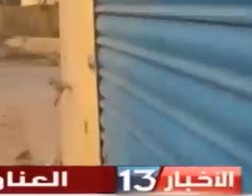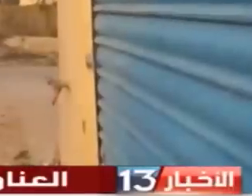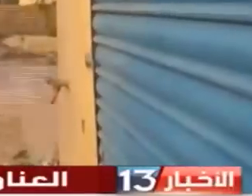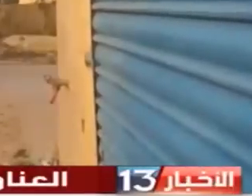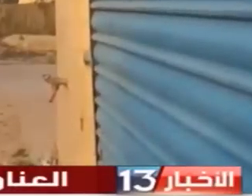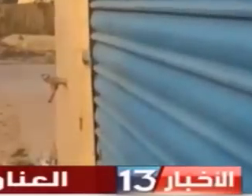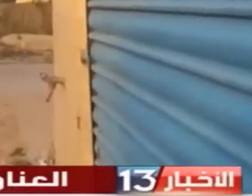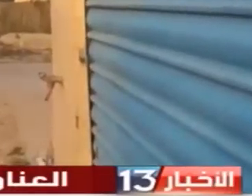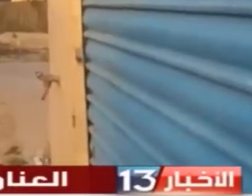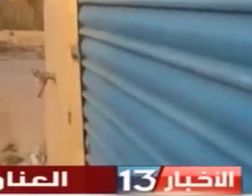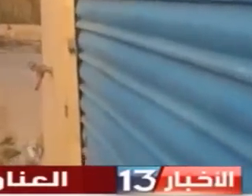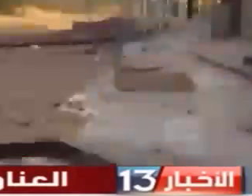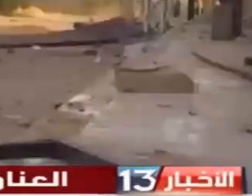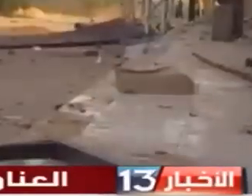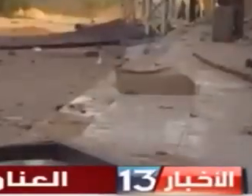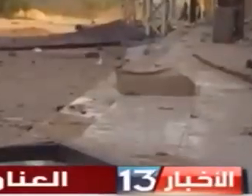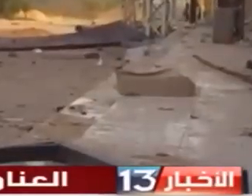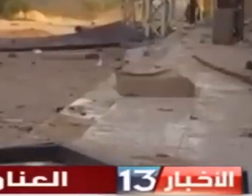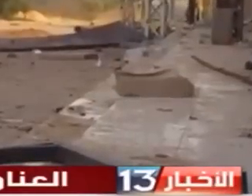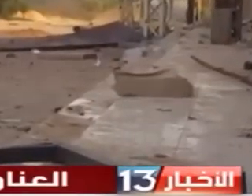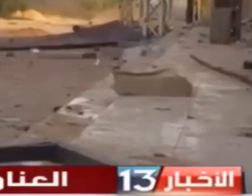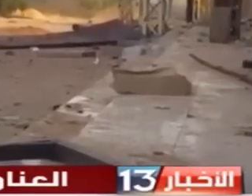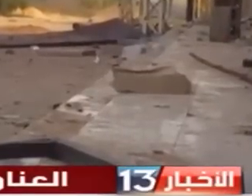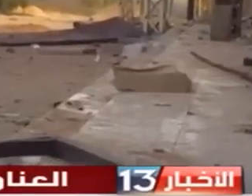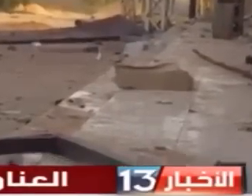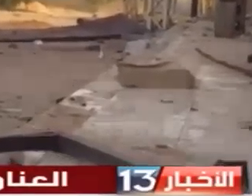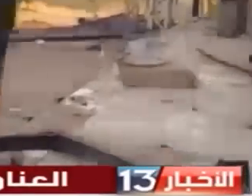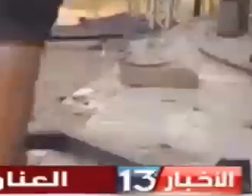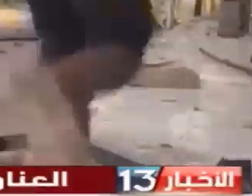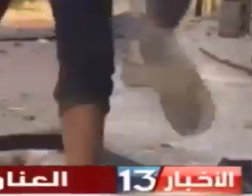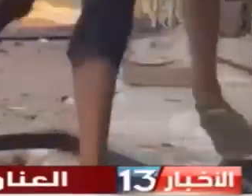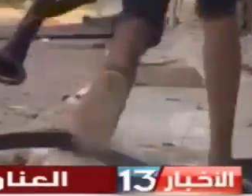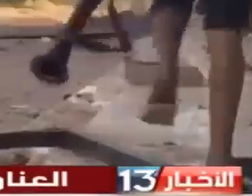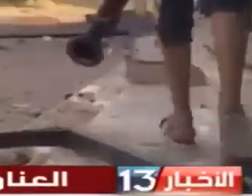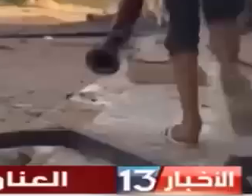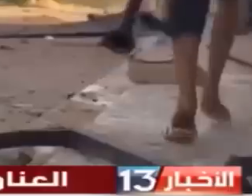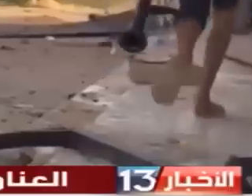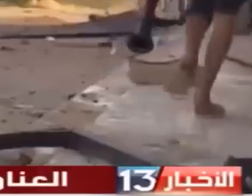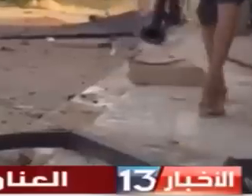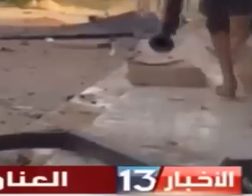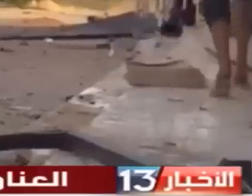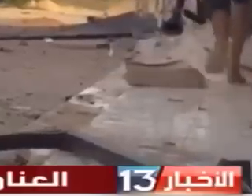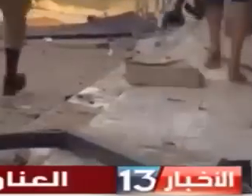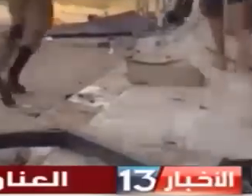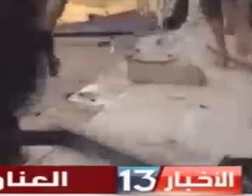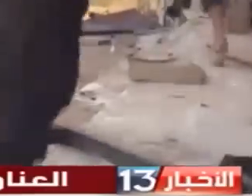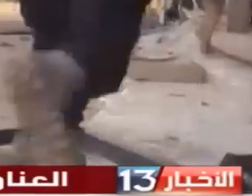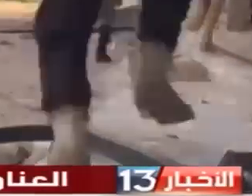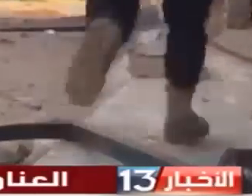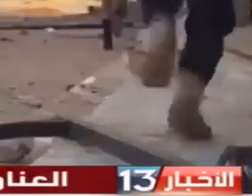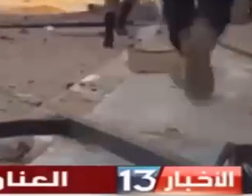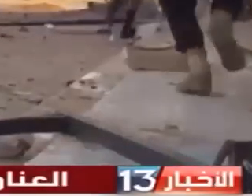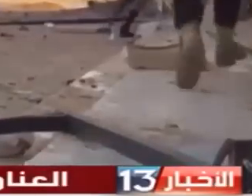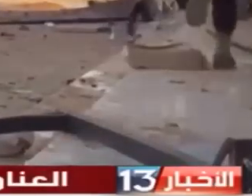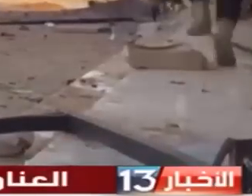مقتل ثمانيه جنود في هجوم استهدف معسكر تدريب تابع لقوات شرقا بقياده